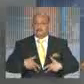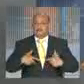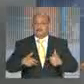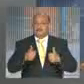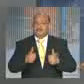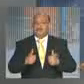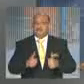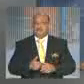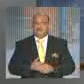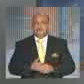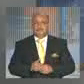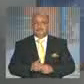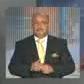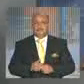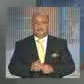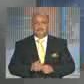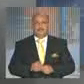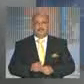العلاجية